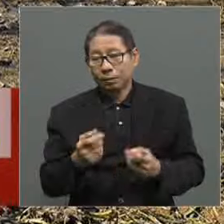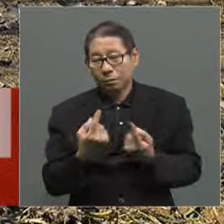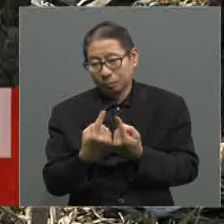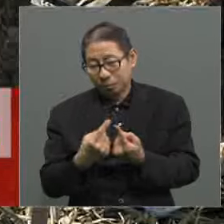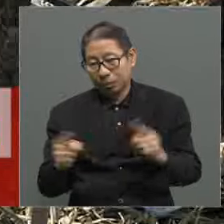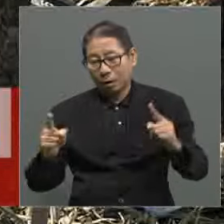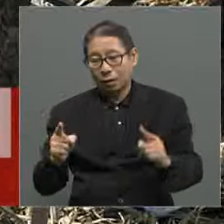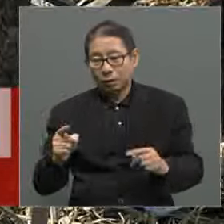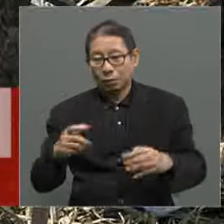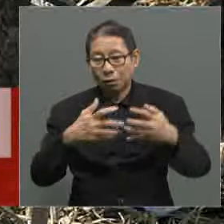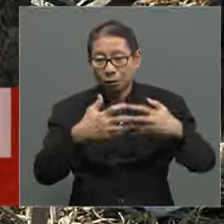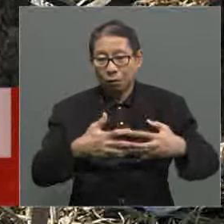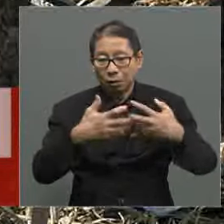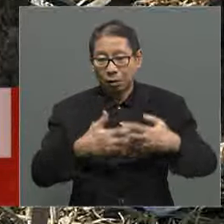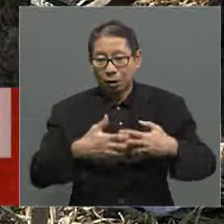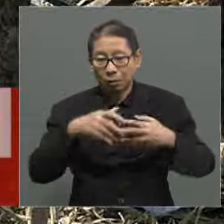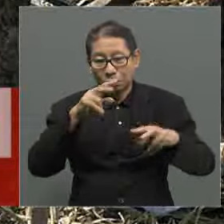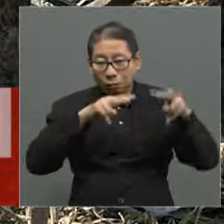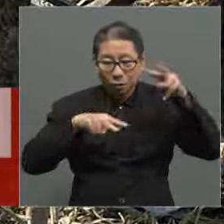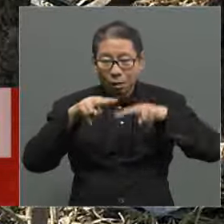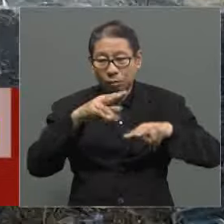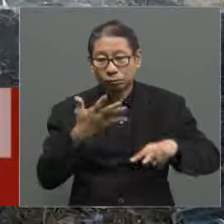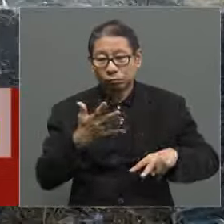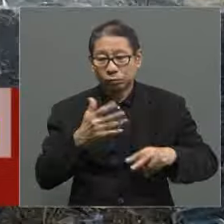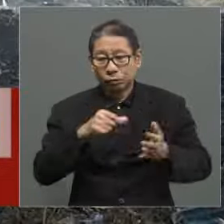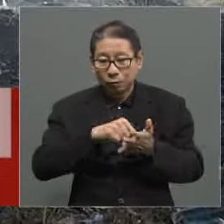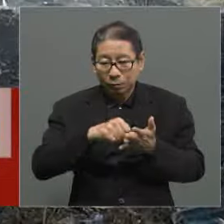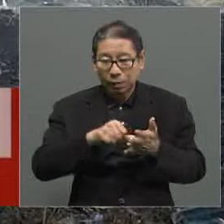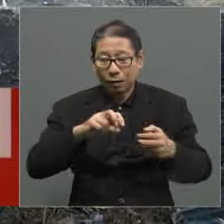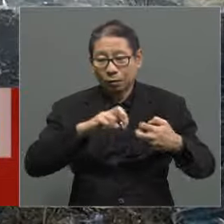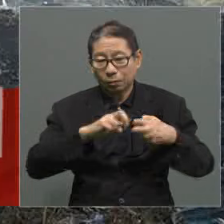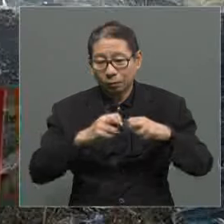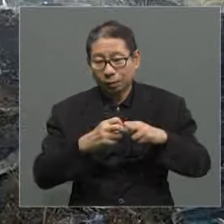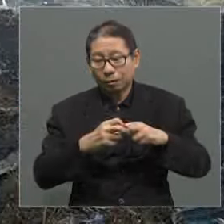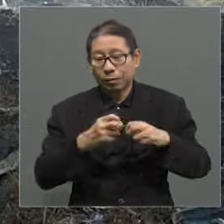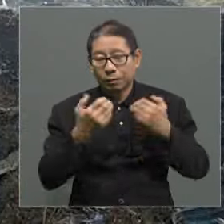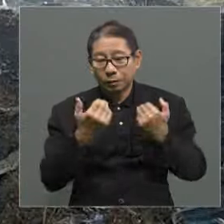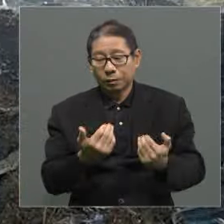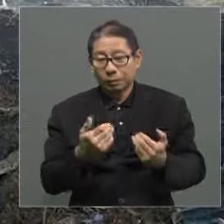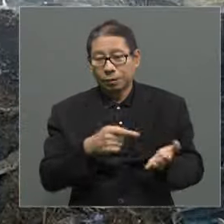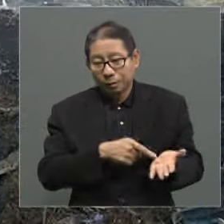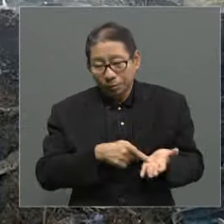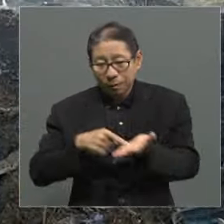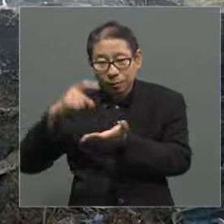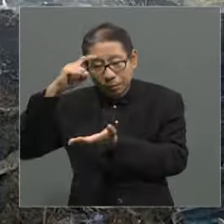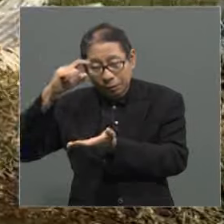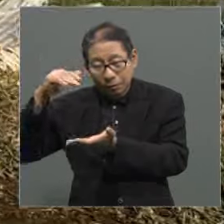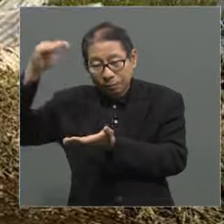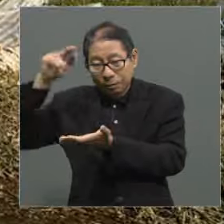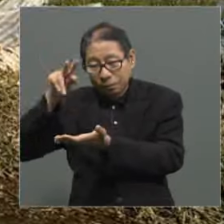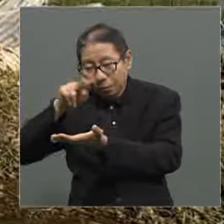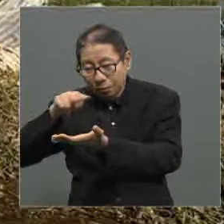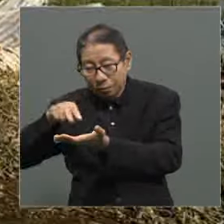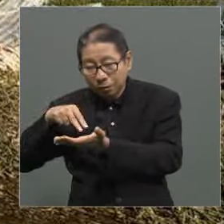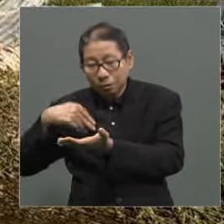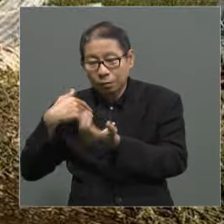ที่เป็นโรงงานที่กรมโรงงานเขาควบคุมก็ต้องไปแก้ตรงเนี้ยแล้วจะได้นำเสนอนายกรัฐมนตรีพิจารณาต่อไปทีนี้